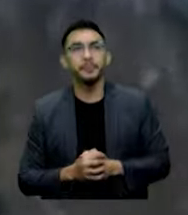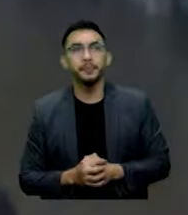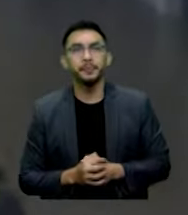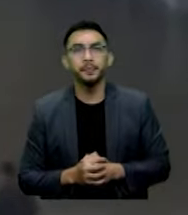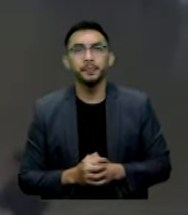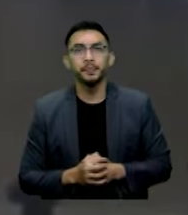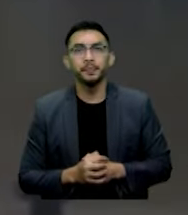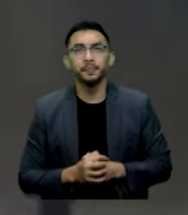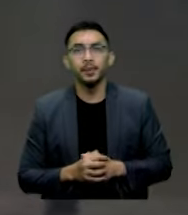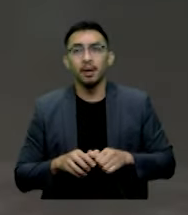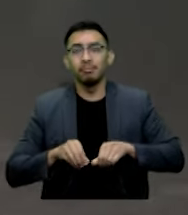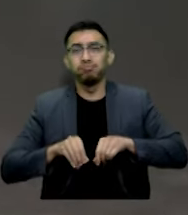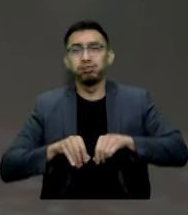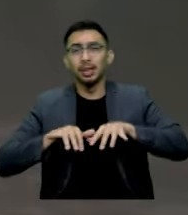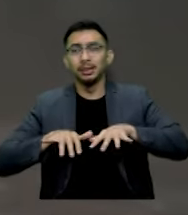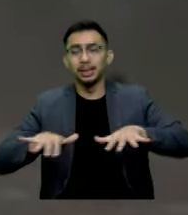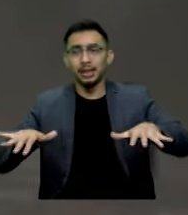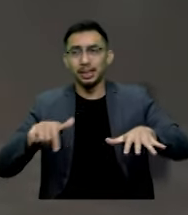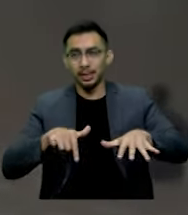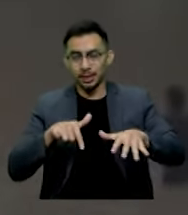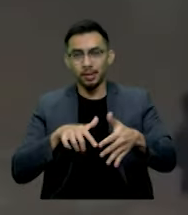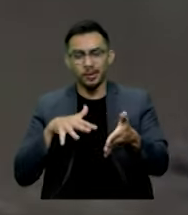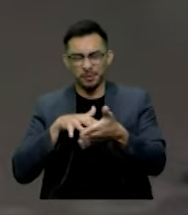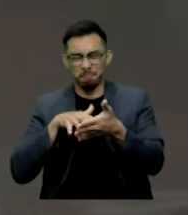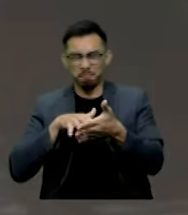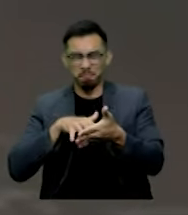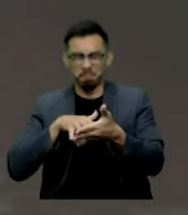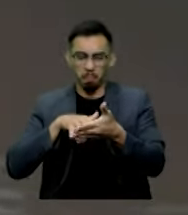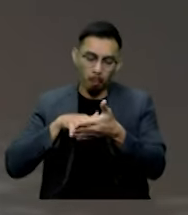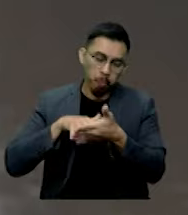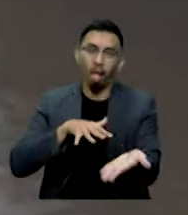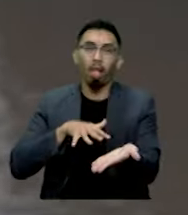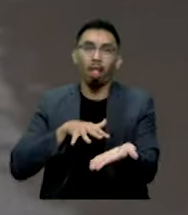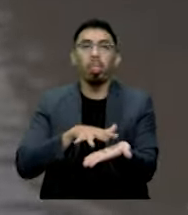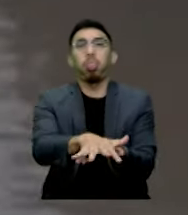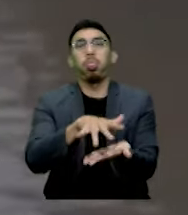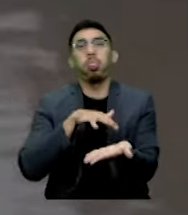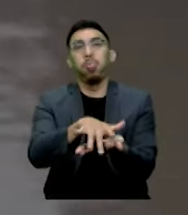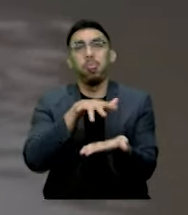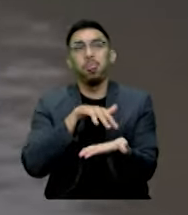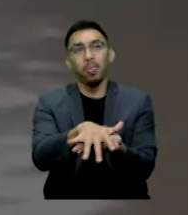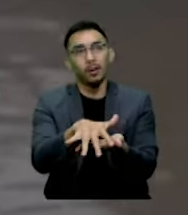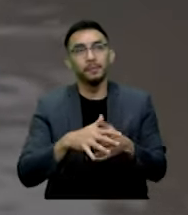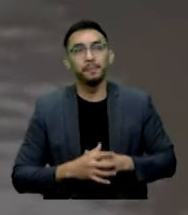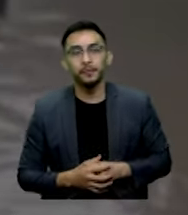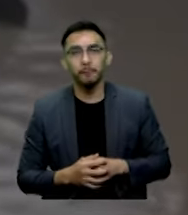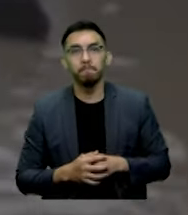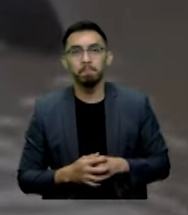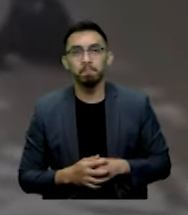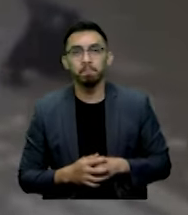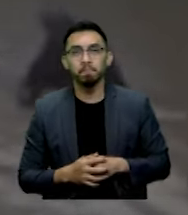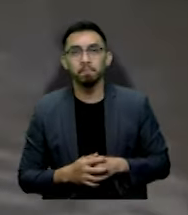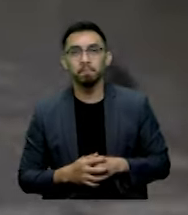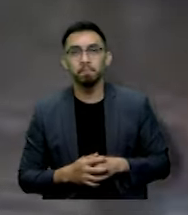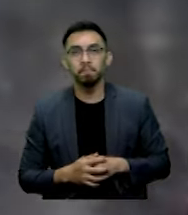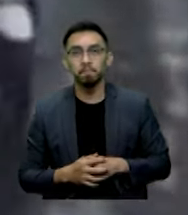Banjir akibat jebolnya tanggul Sungai Cigede ini menerjang kawasan kampung Lumajang Pentas, Desa Citerep, Dayeuhkolot. Akibatnya sekitar